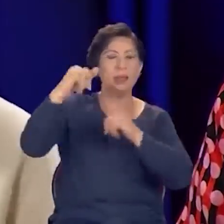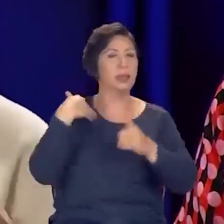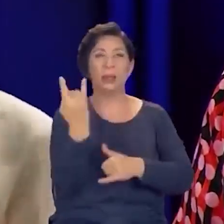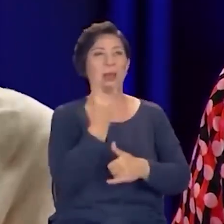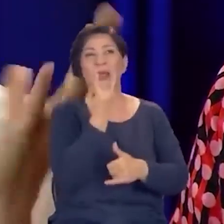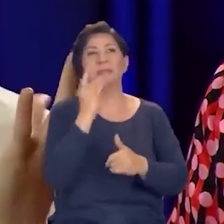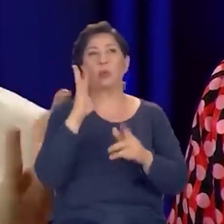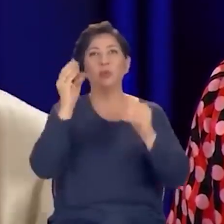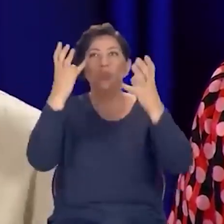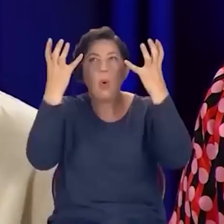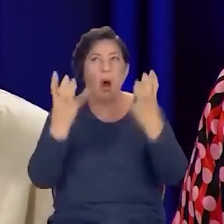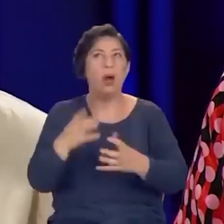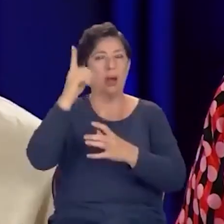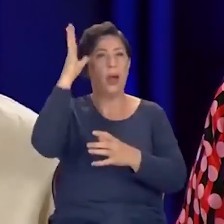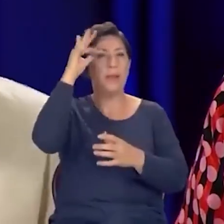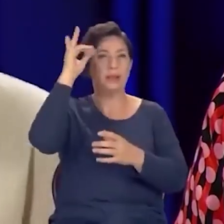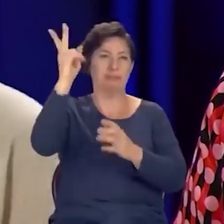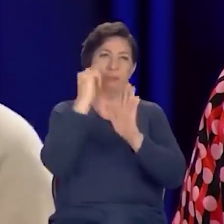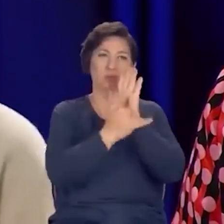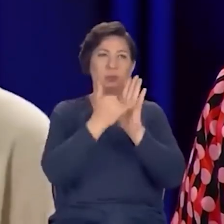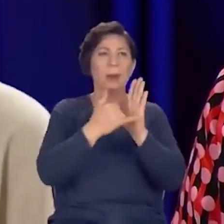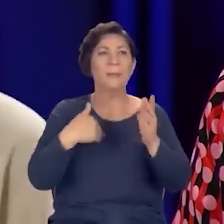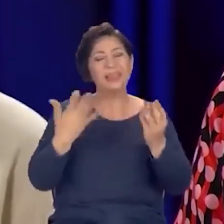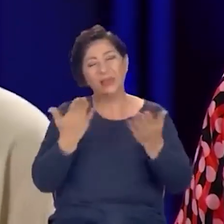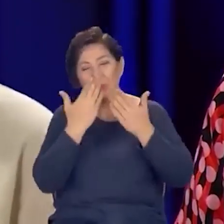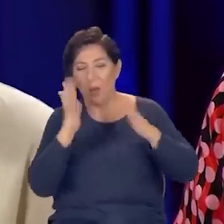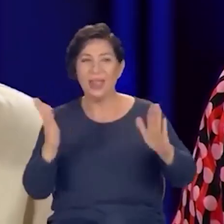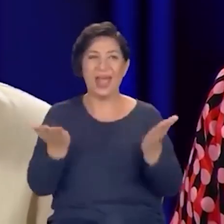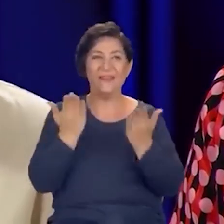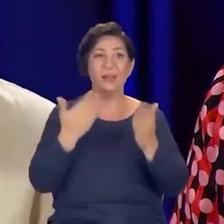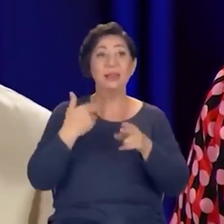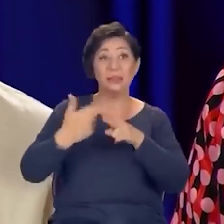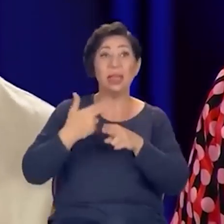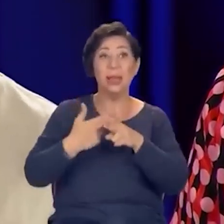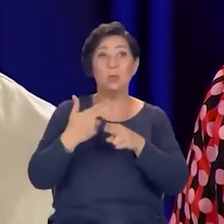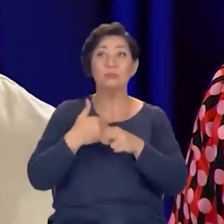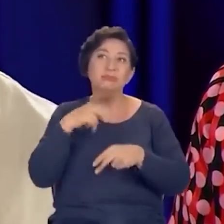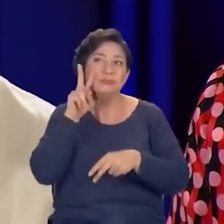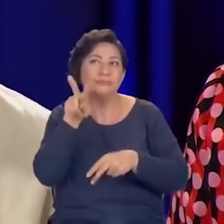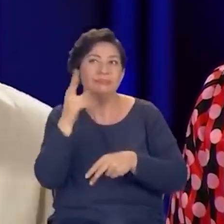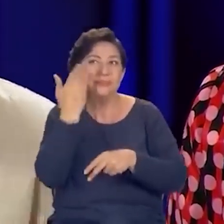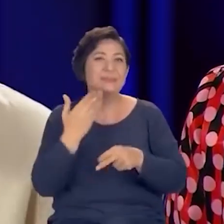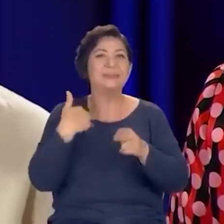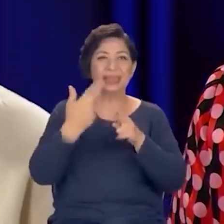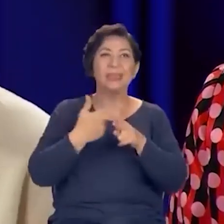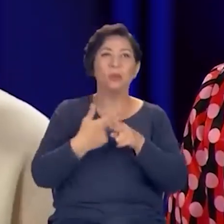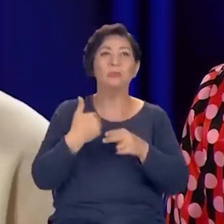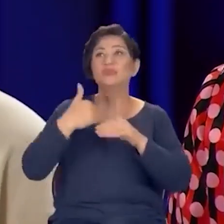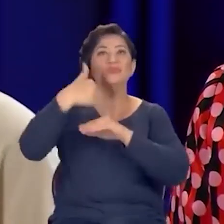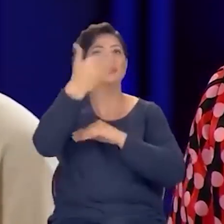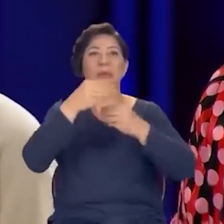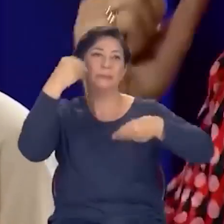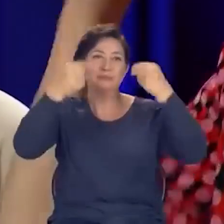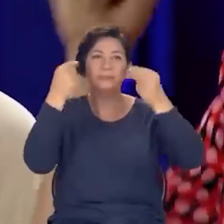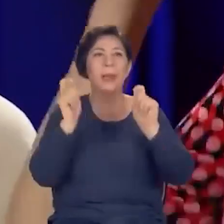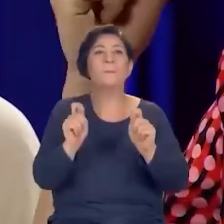Hani onlarınki gerçekten bana çok fazla geliyor. Ben daha çok böyle doğal tonlar ama onları da denemeyi evet videolarımda seviyorum. Ama dışarıda kullanmıyoruz